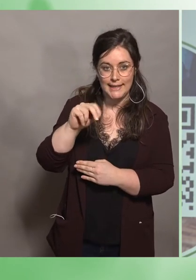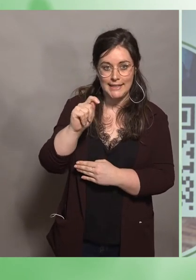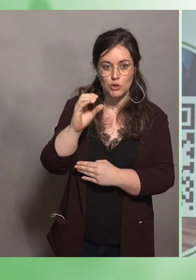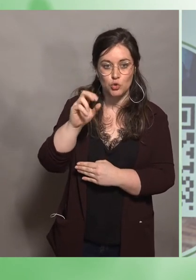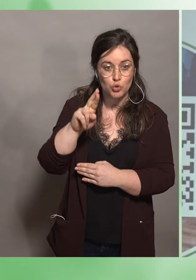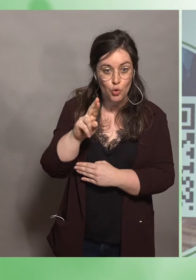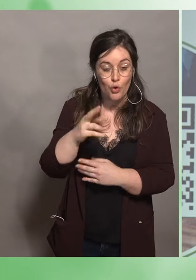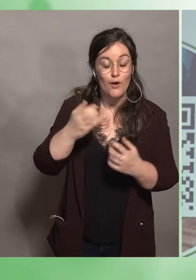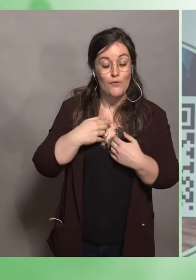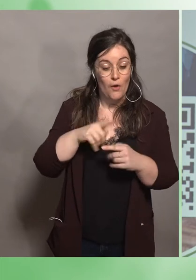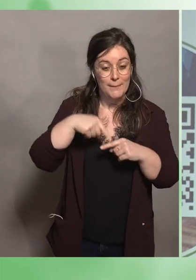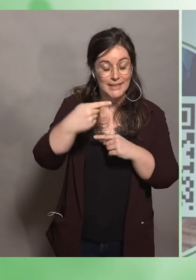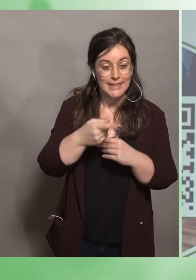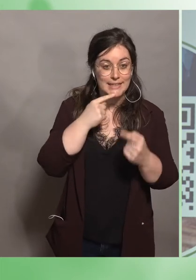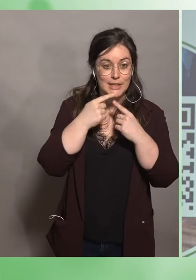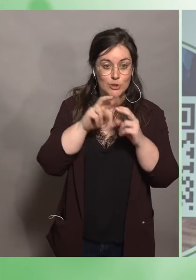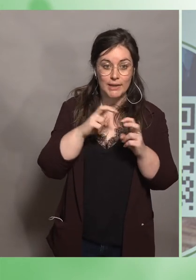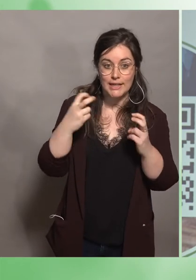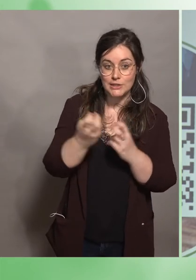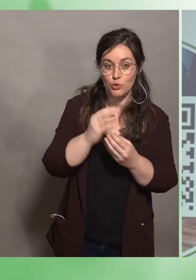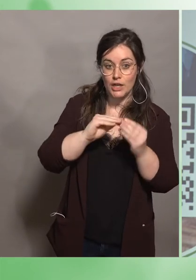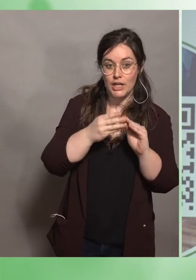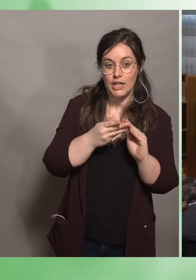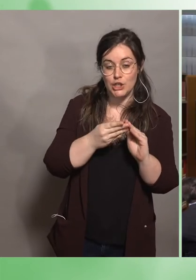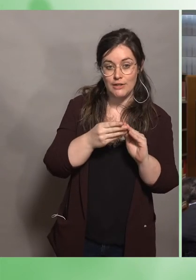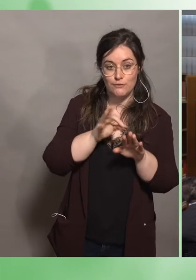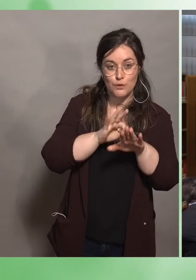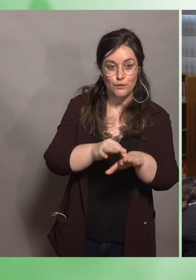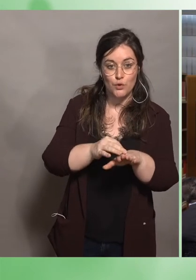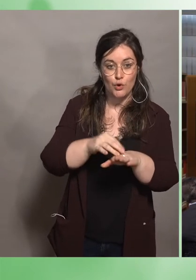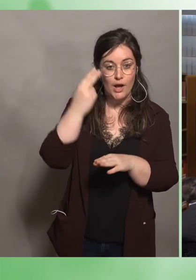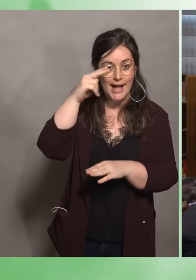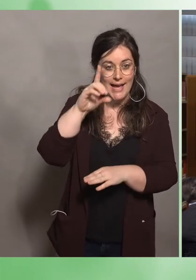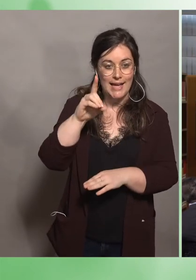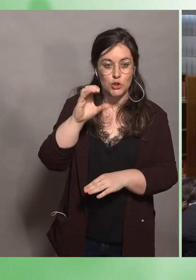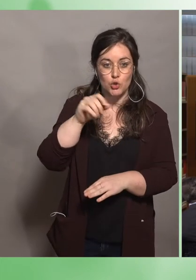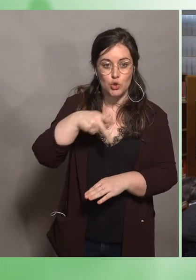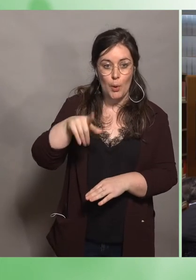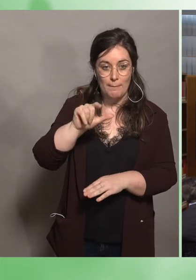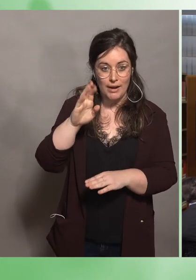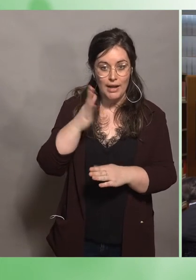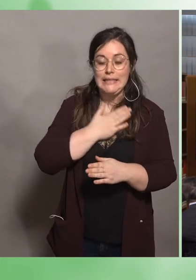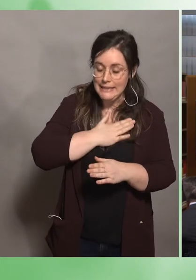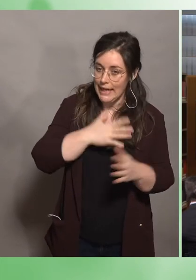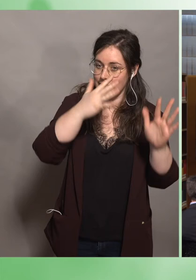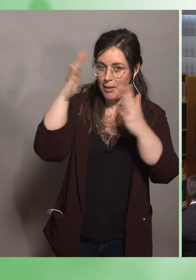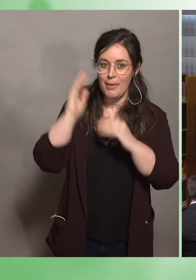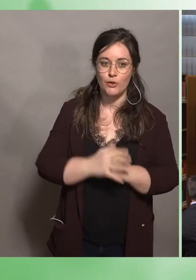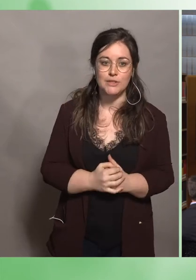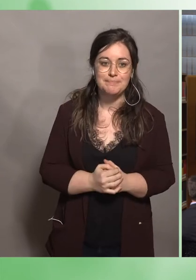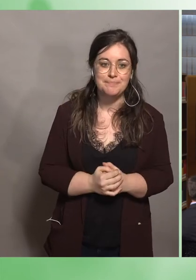nächste Gesprächsrunde. Ich darf den Geschäftsführer Klaus Doppler herausbitten. Sehr gerne, Applaus bitte für den Herrn Doppler.